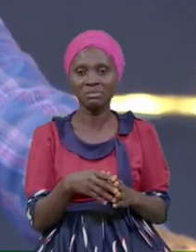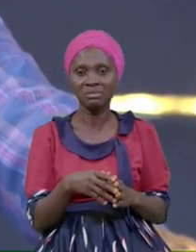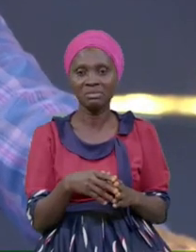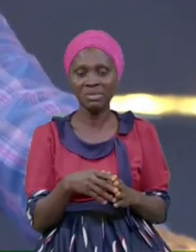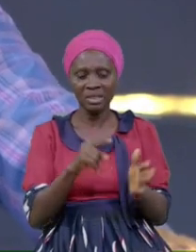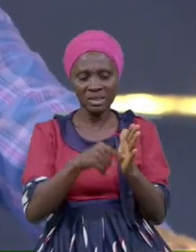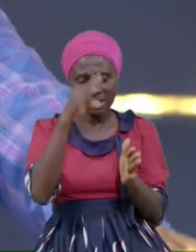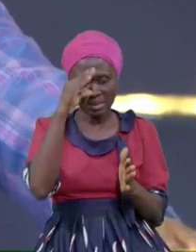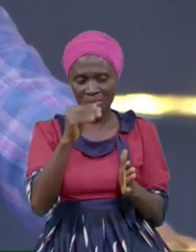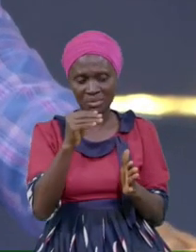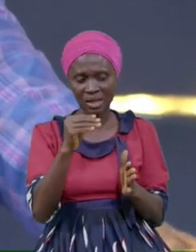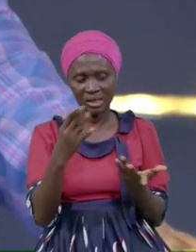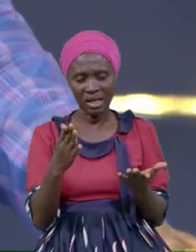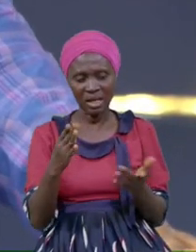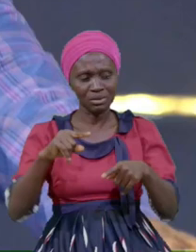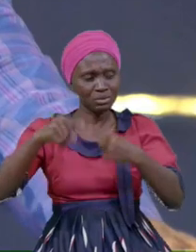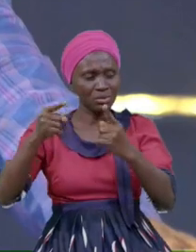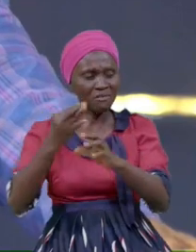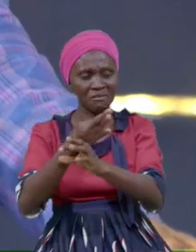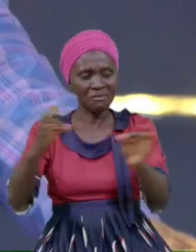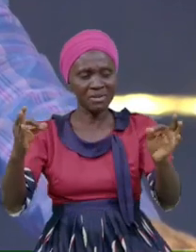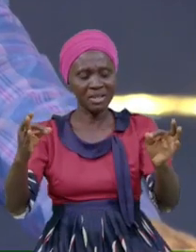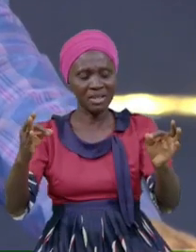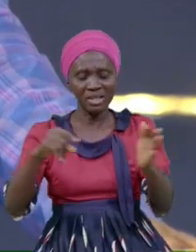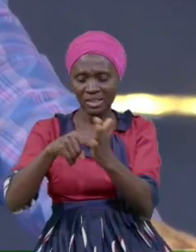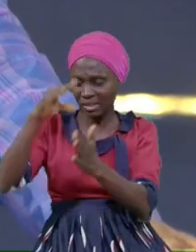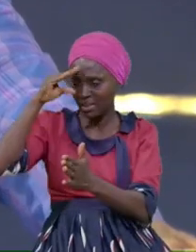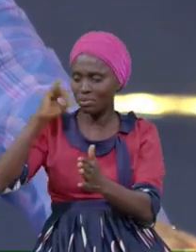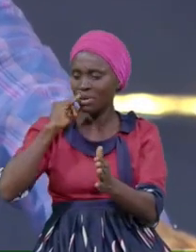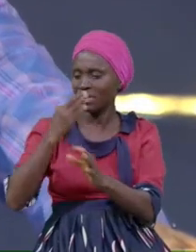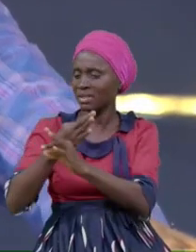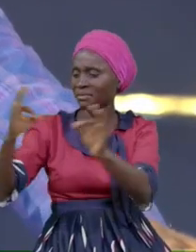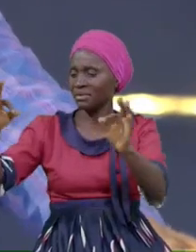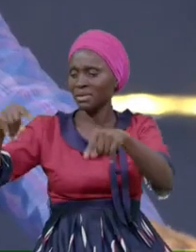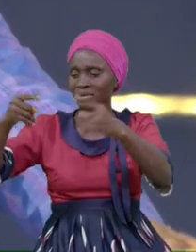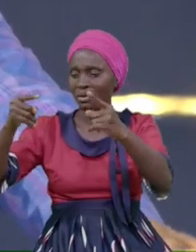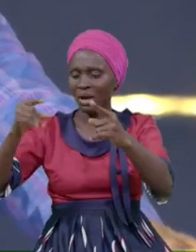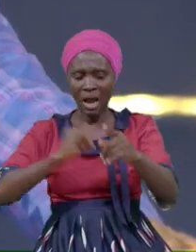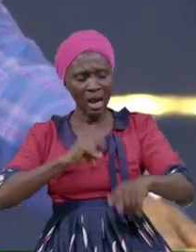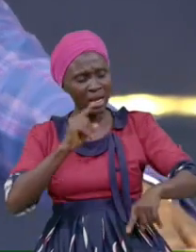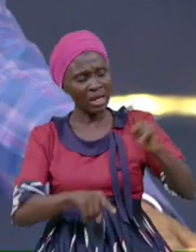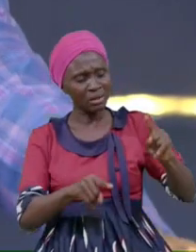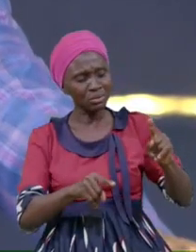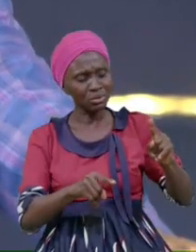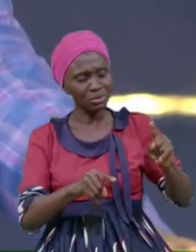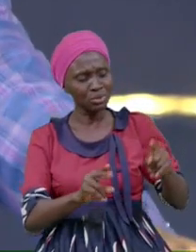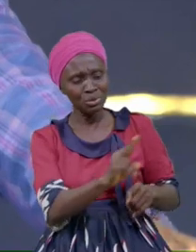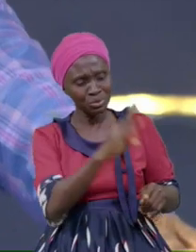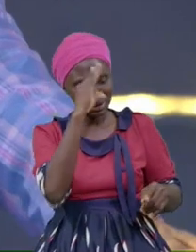ce monsieur est parti. Oh, cette femme est partie. Ce garçon est parti. Je ne peux plus